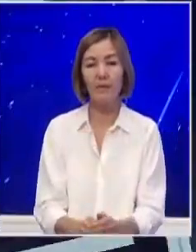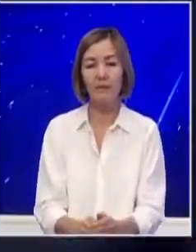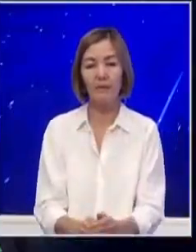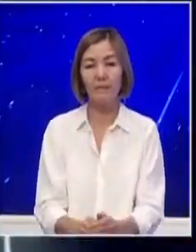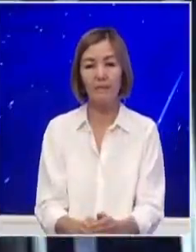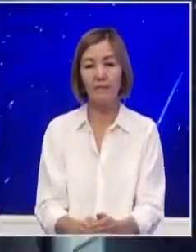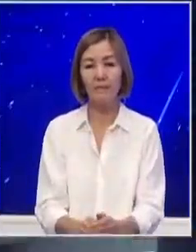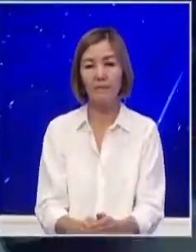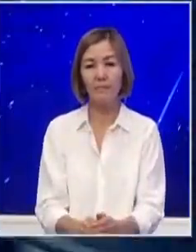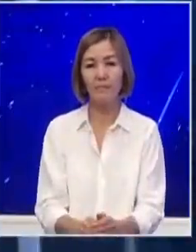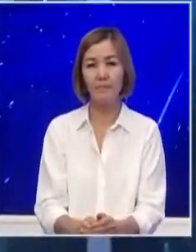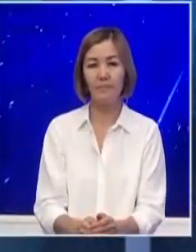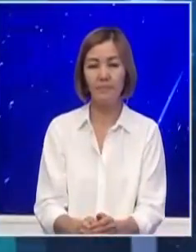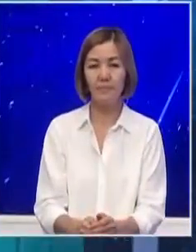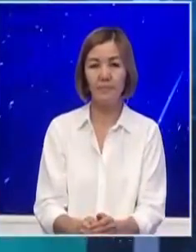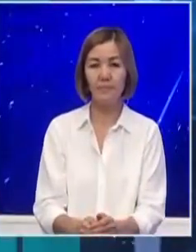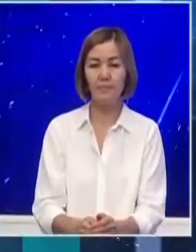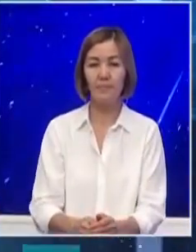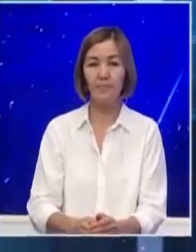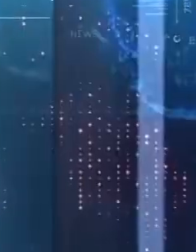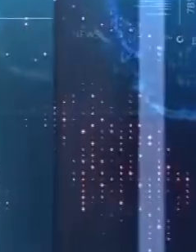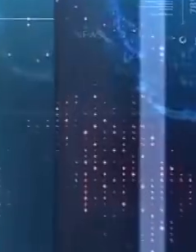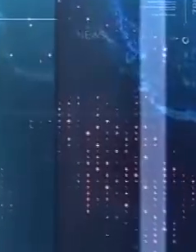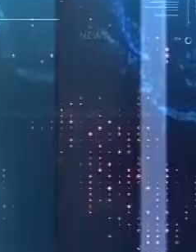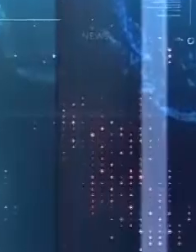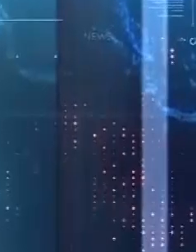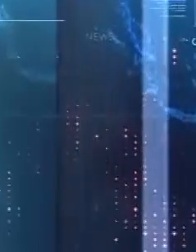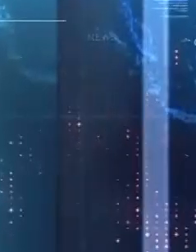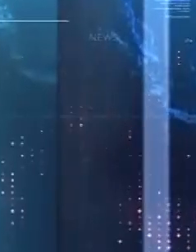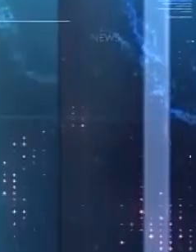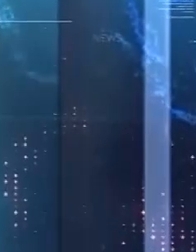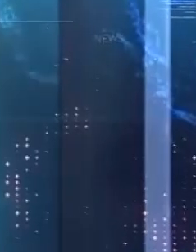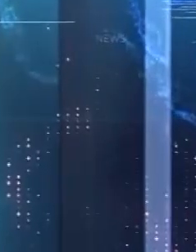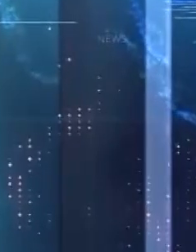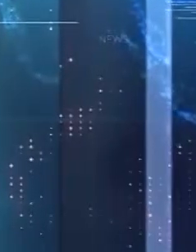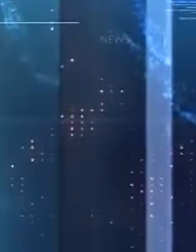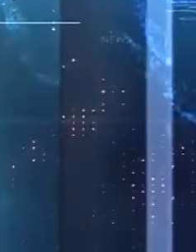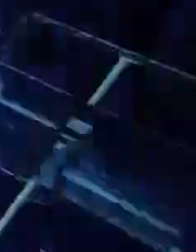Эльвира Ликерова, Камила Таныштай, Абзал Нусипов, телеканал ЖТСУ, Аксусский район.